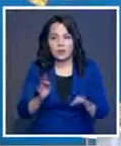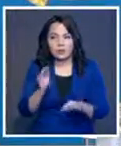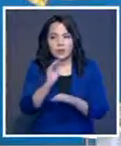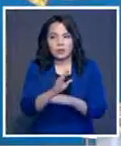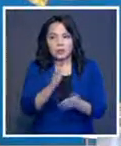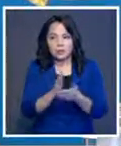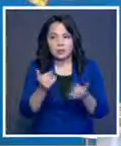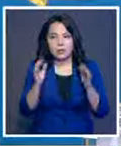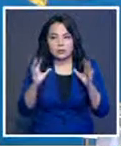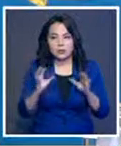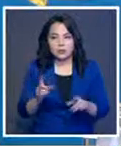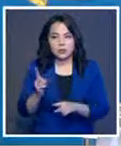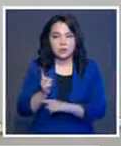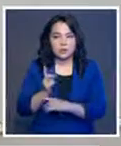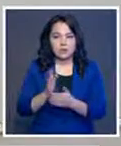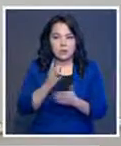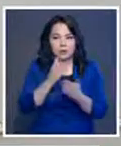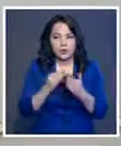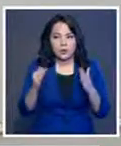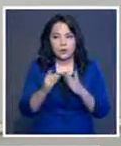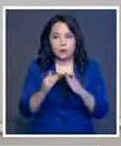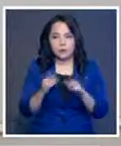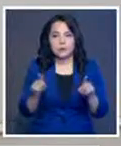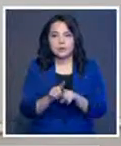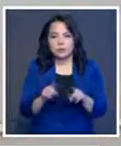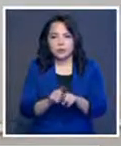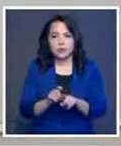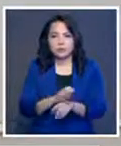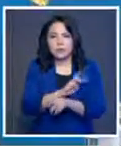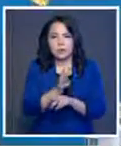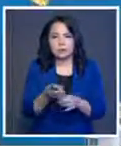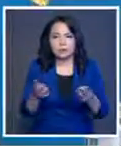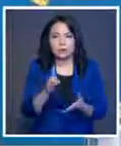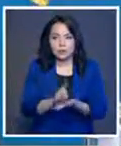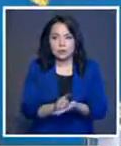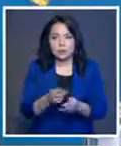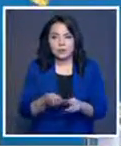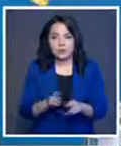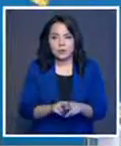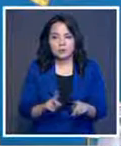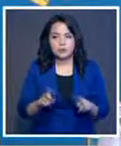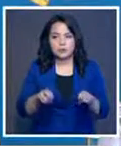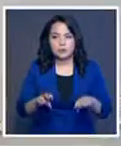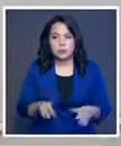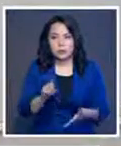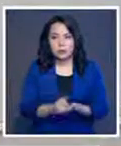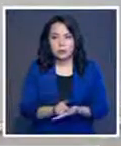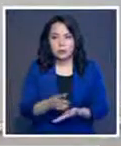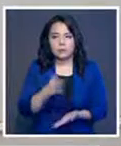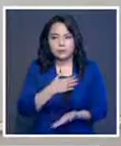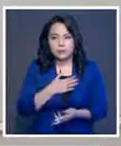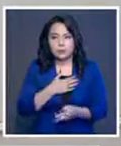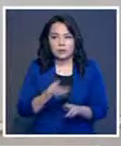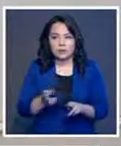мынау заңды күтіп отыр по жилью. Думаю, вопрос решен, закрыт. Бұл жерде не шешіледі заңда? Когда мы докладывал,